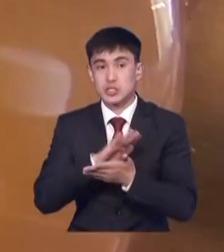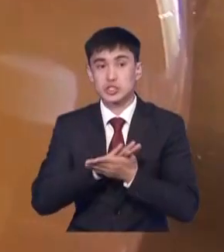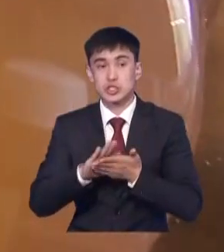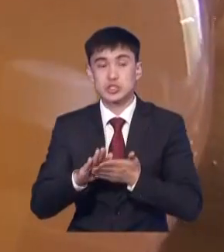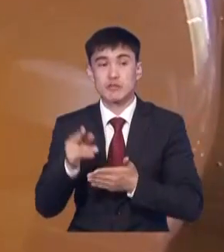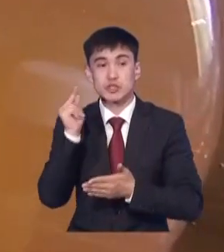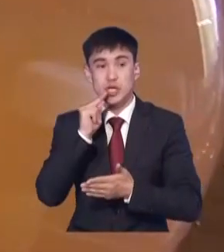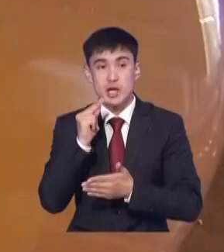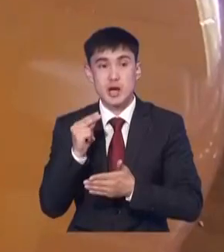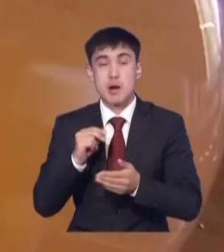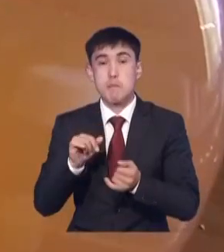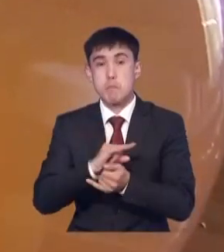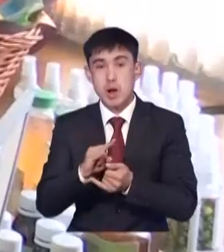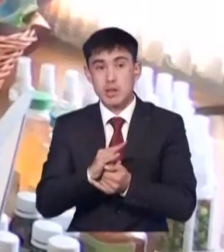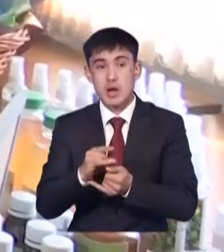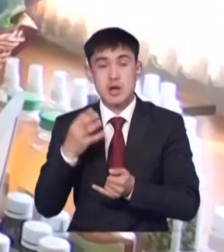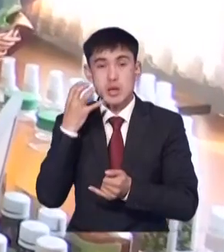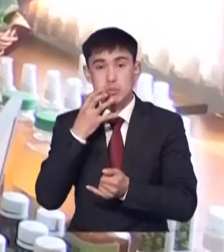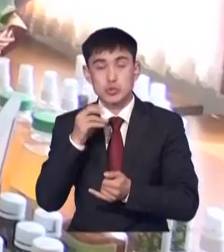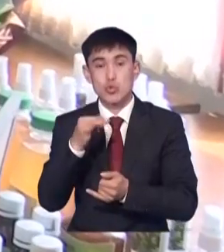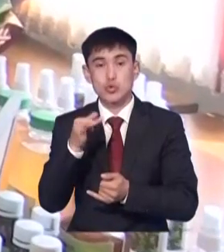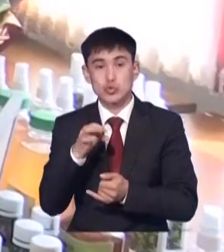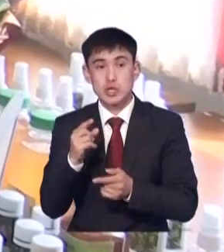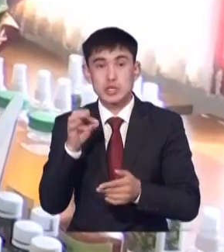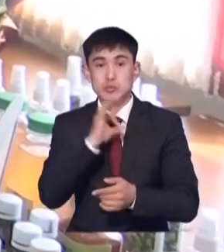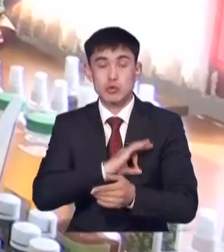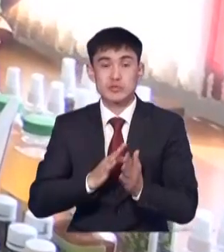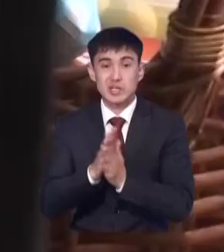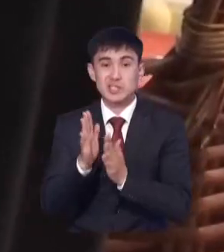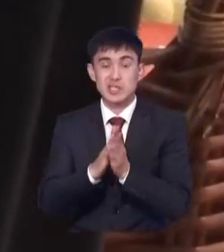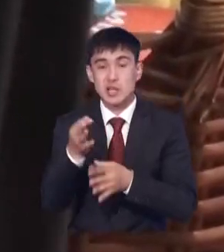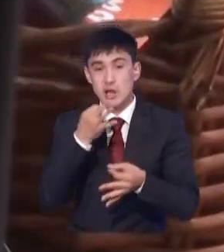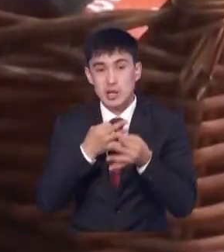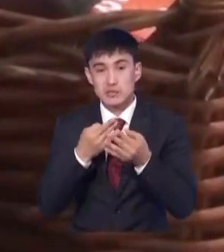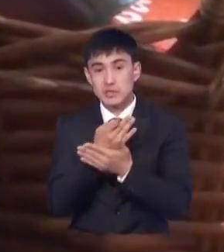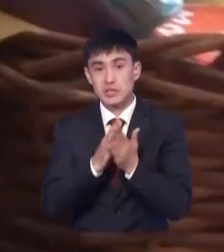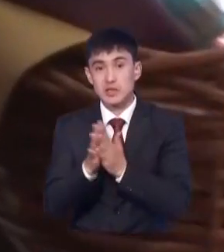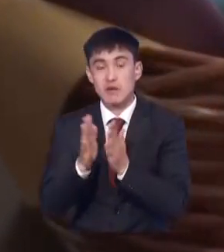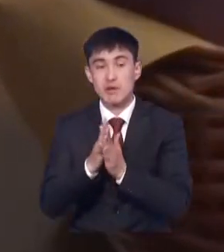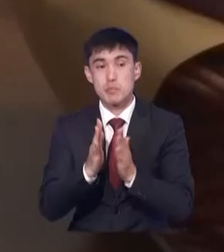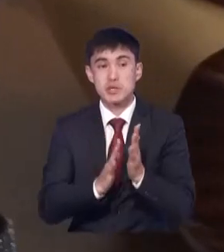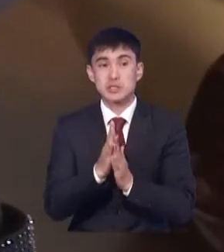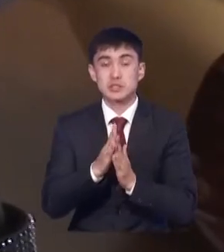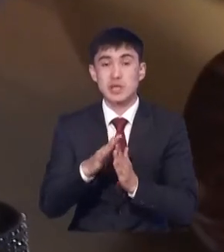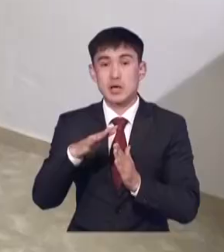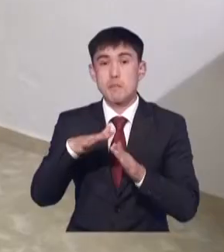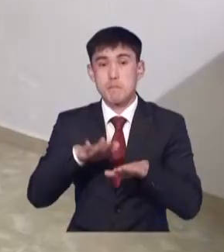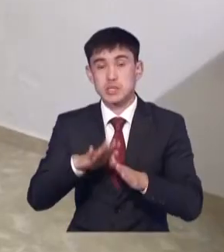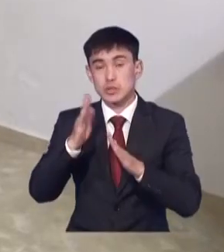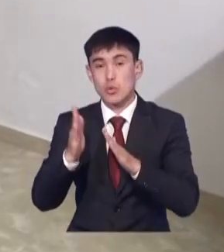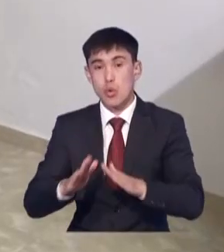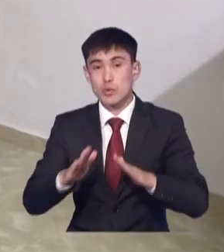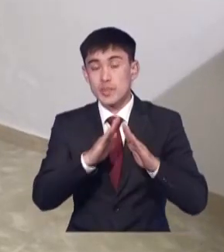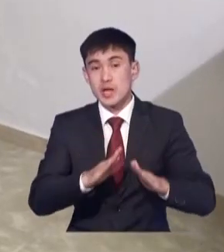чистого чая, мыла и яблочного уксуса она использует растения и лекарственные травы, произрастающие на склонах местных гор.